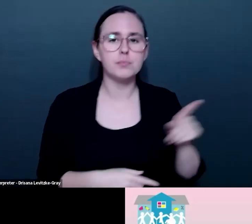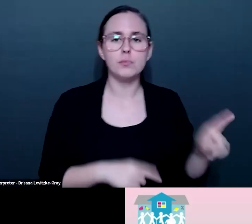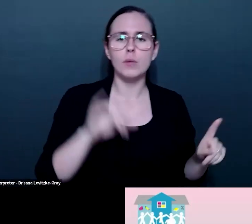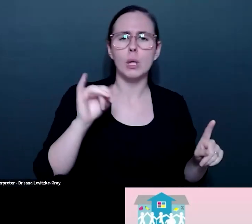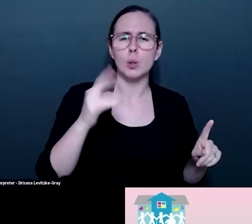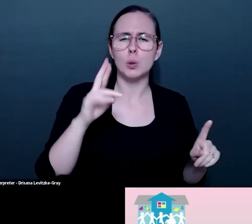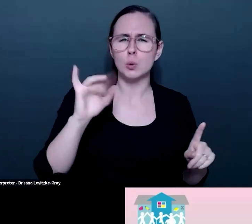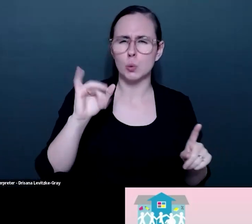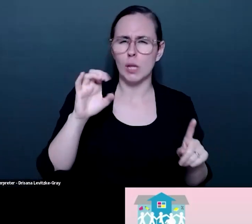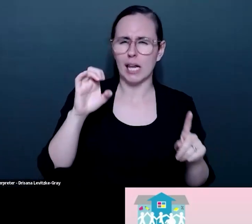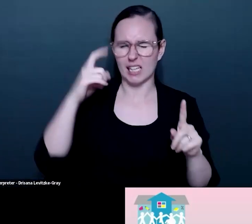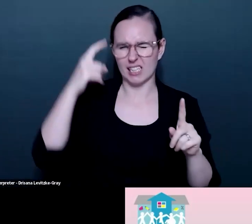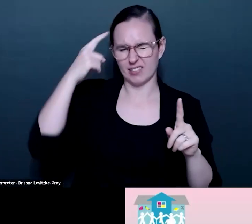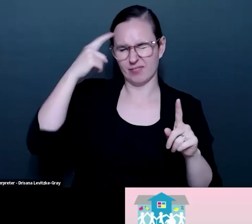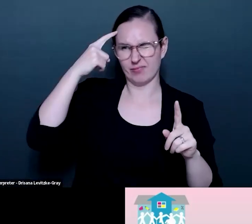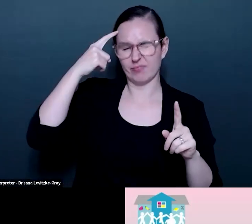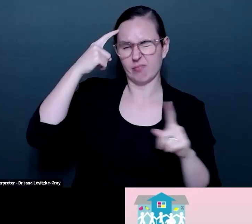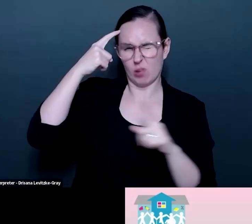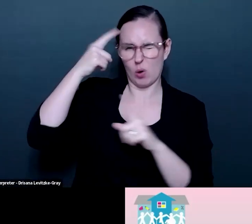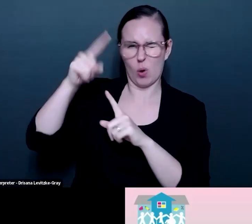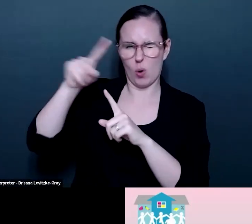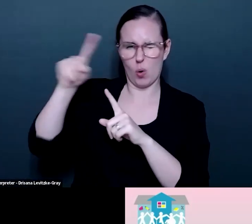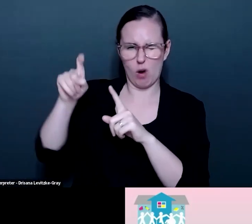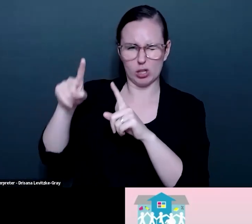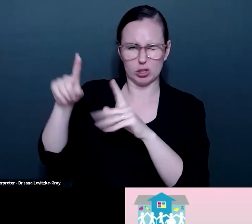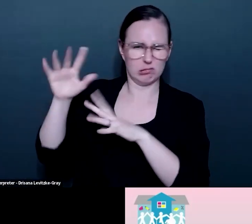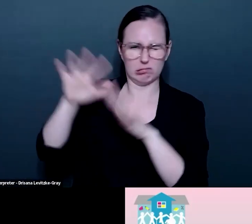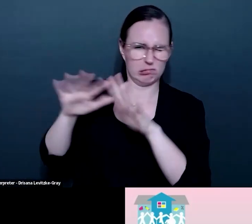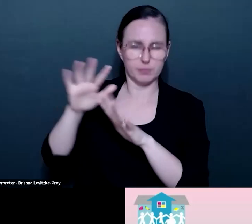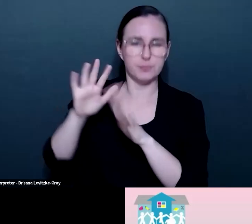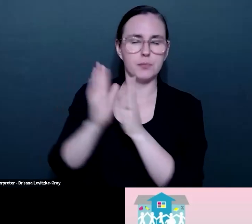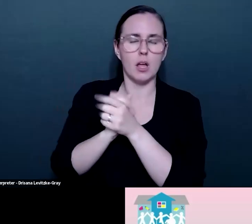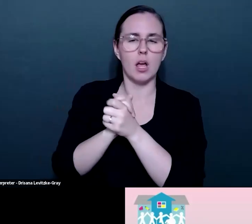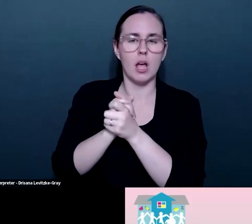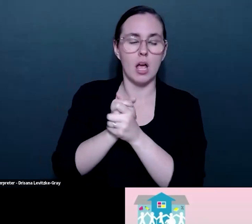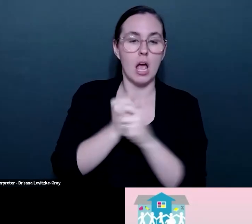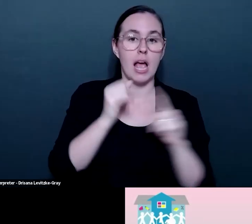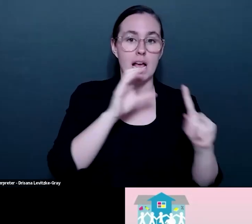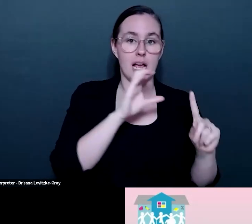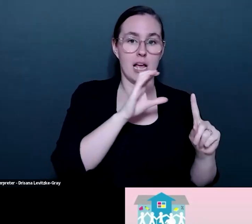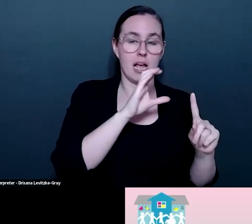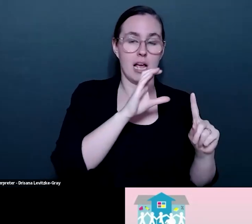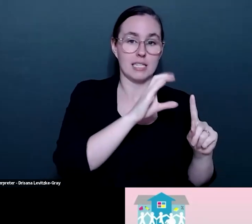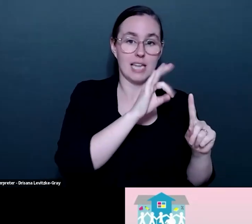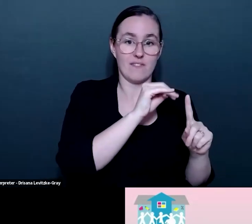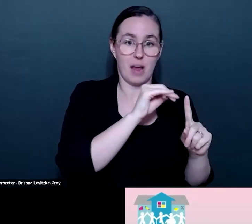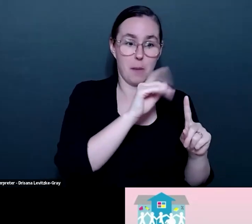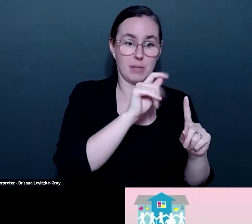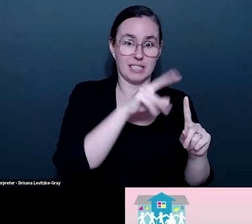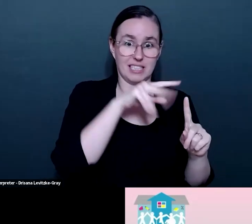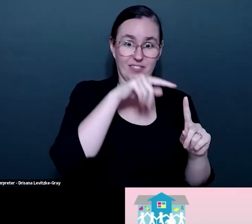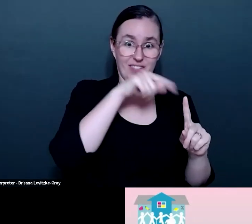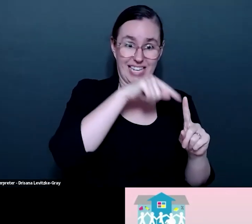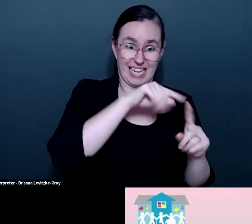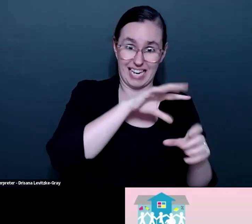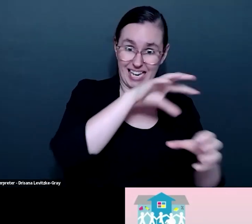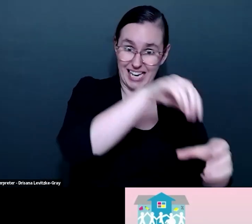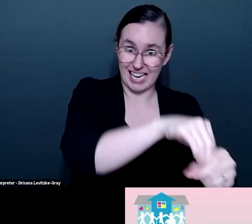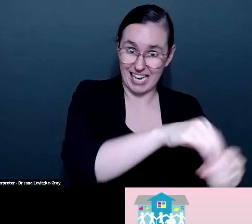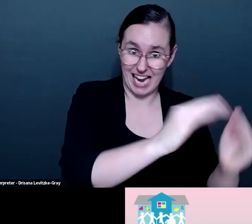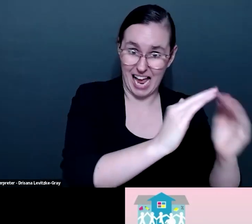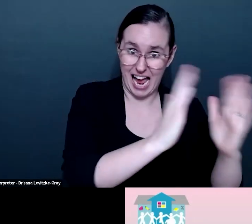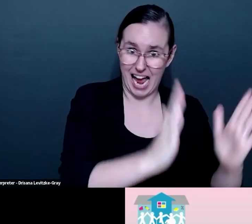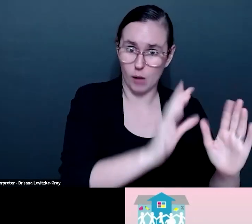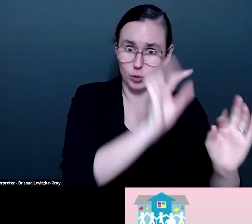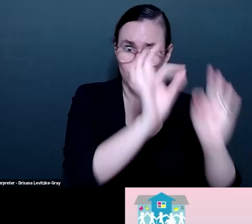modèle domiciliaire ménager, c'est-à-dire il est pour être utilisé dans les écoles par les